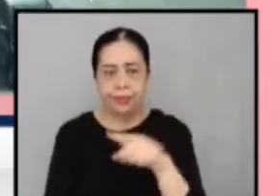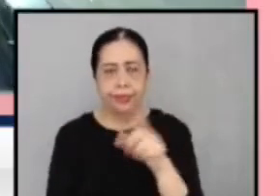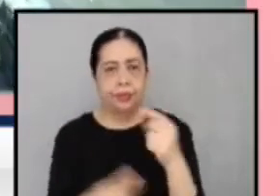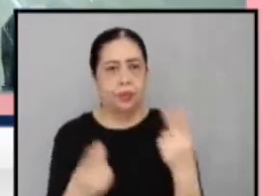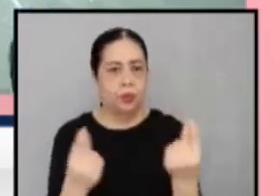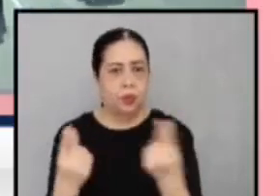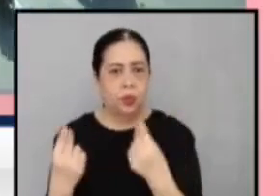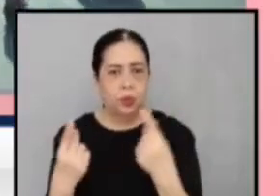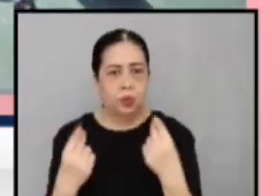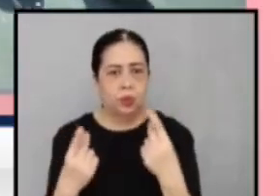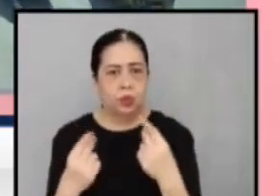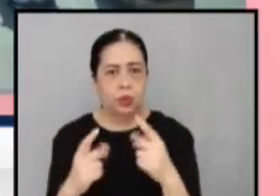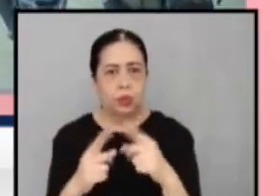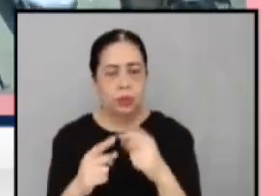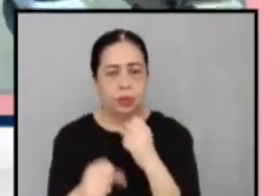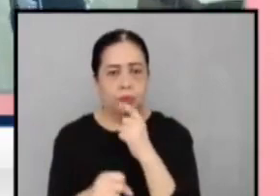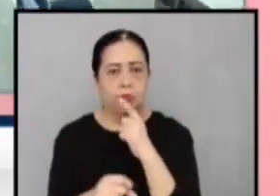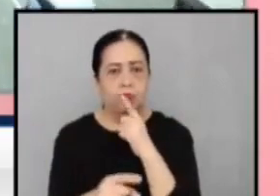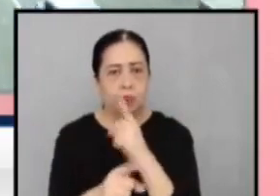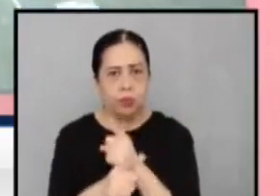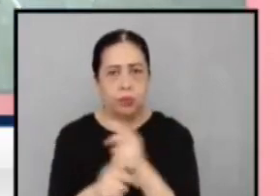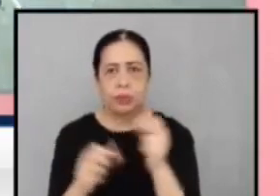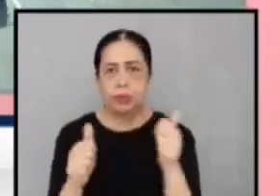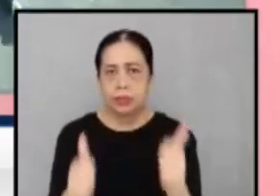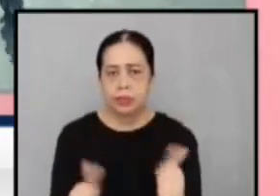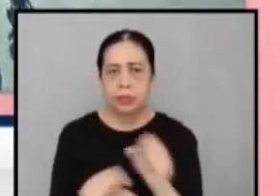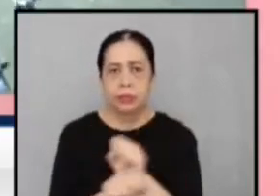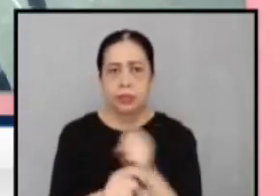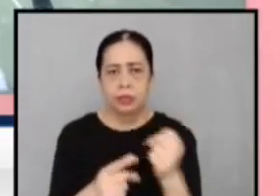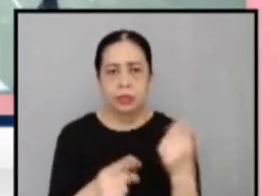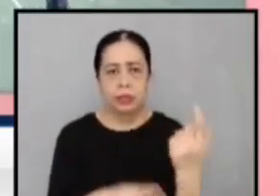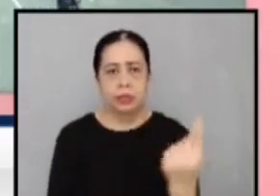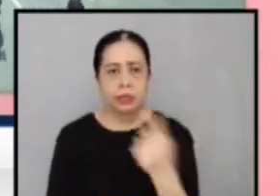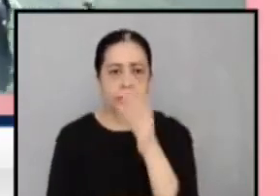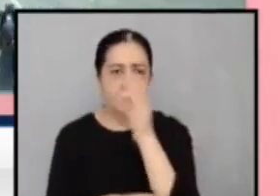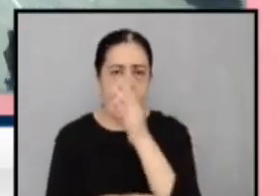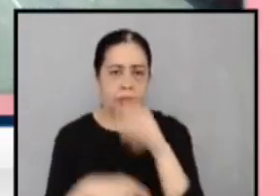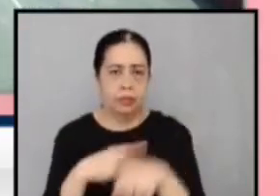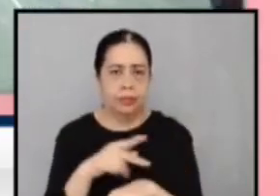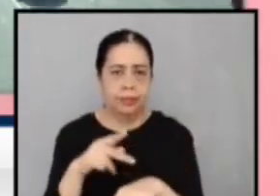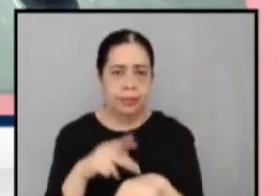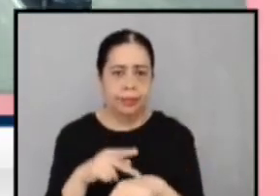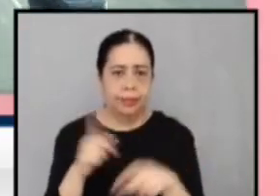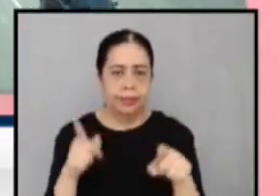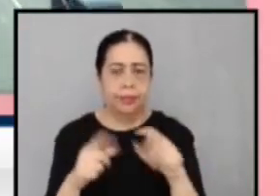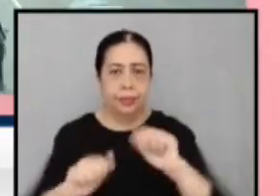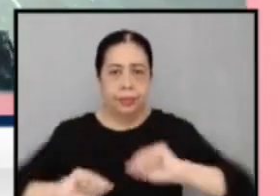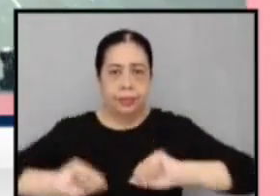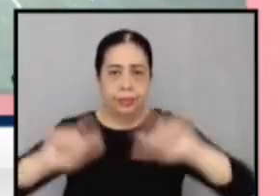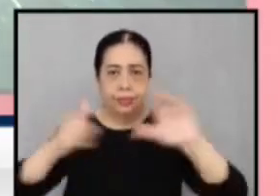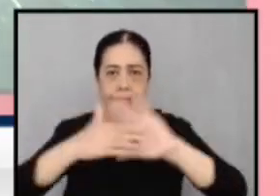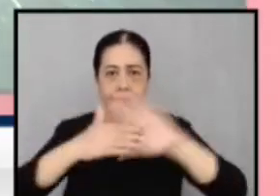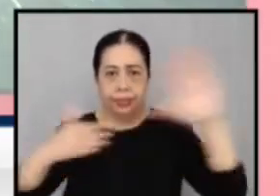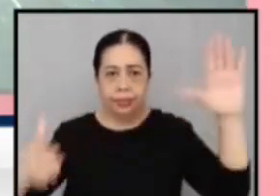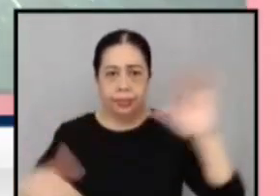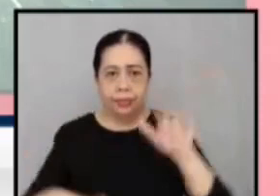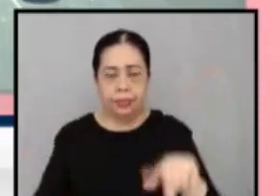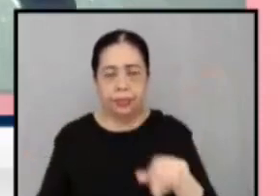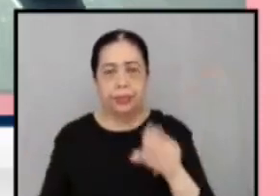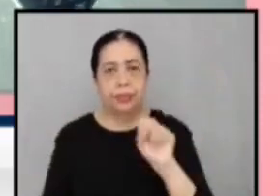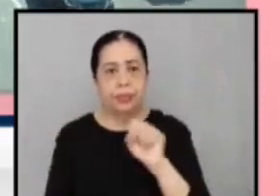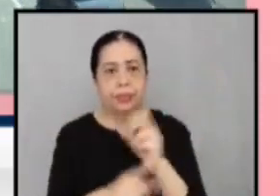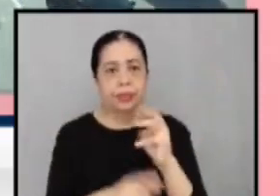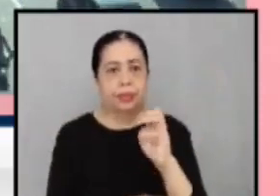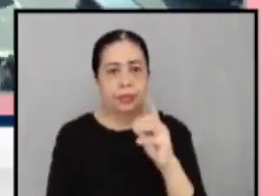niya para tiyakin na maayos ang kalagayan ng bawat Pilipino sa bansa. Sa isang vlog ng Pangulo sa kanyang official social media